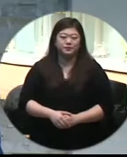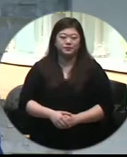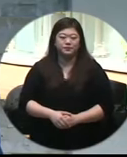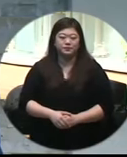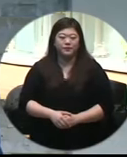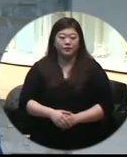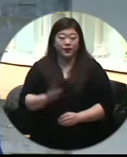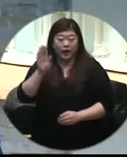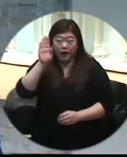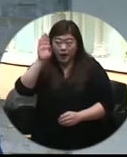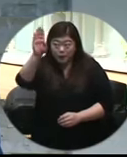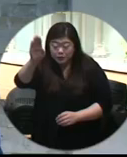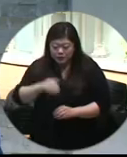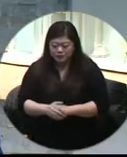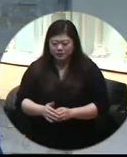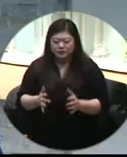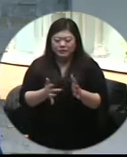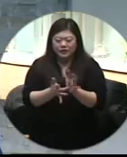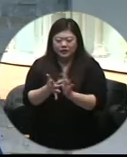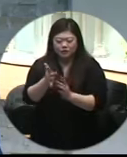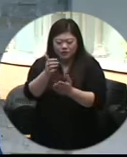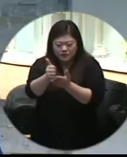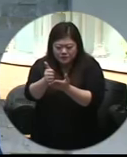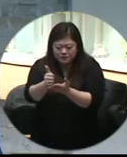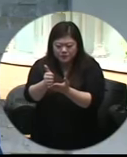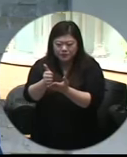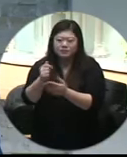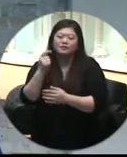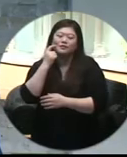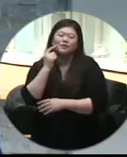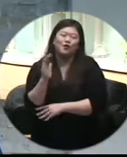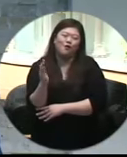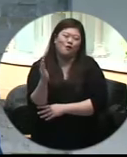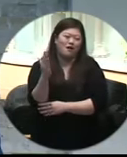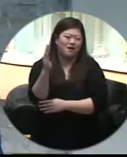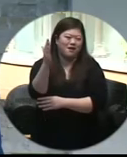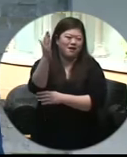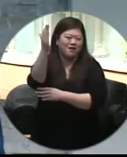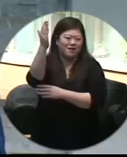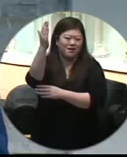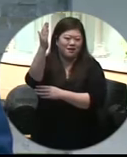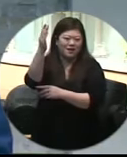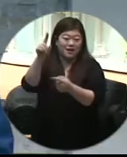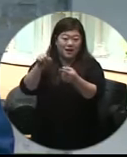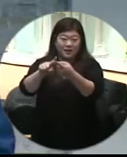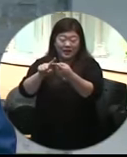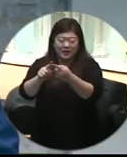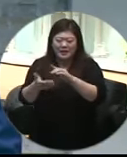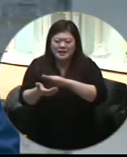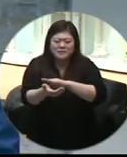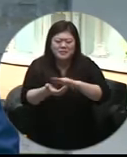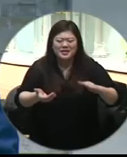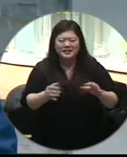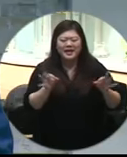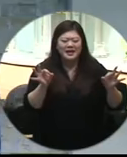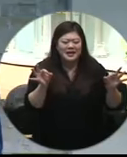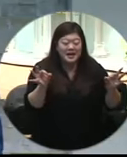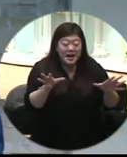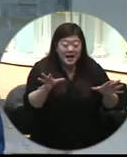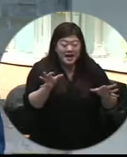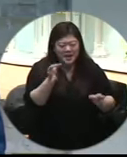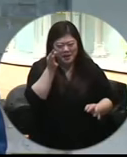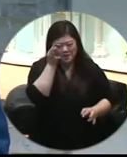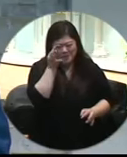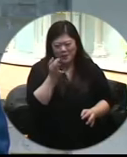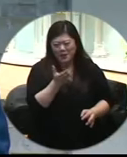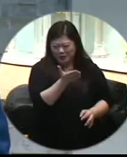장차 예수님께서 누리실 영광에 대해서 커튼을 일부 조금 열어